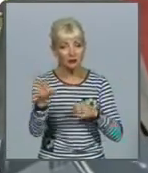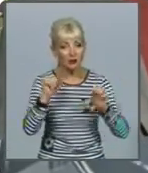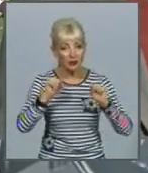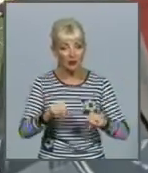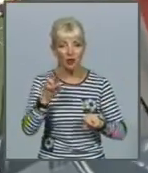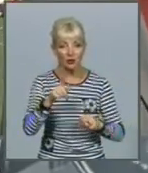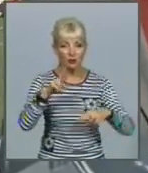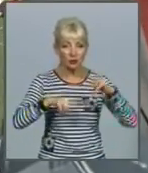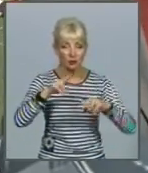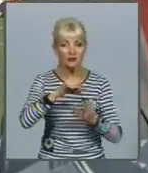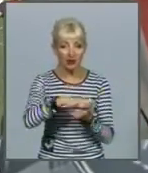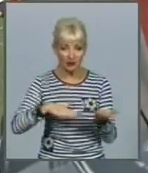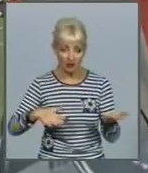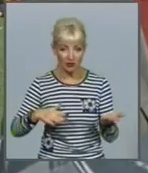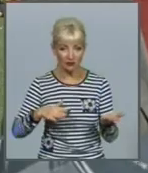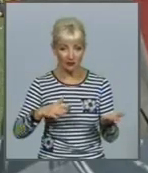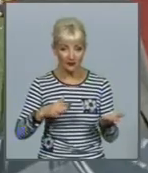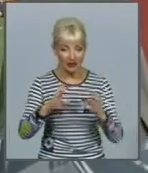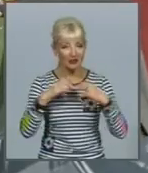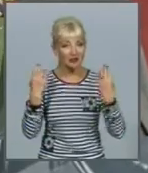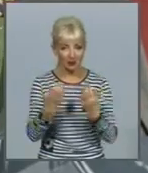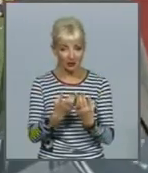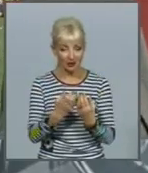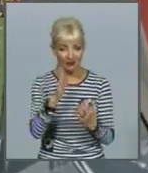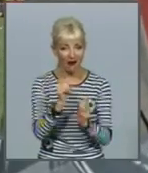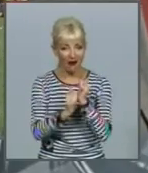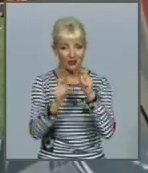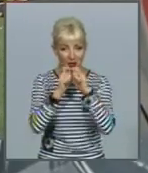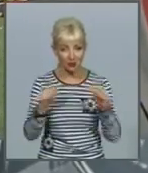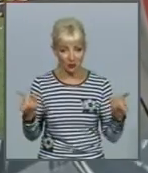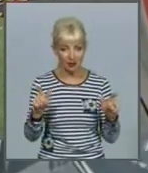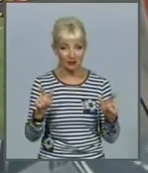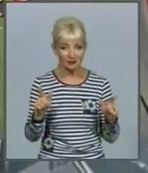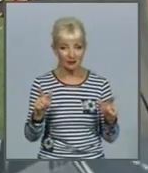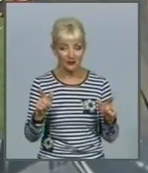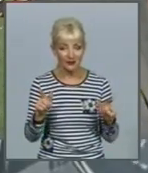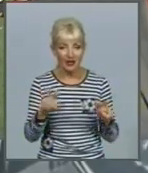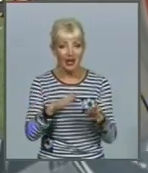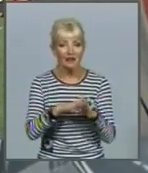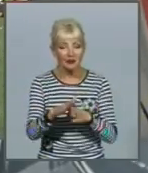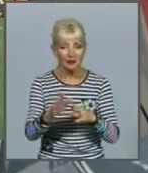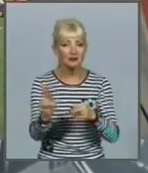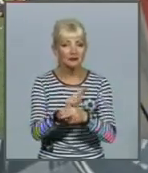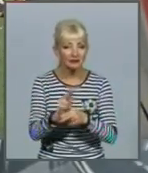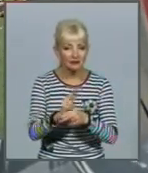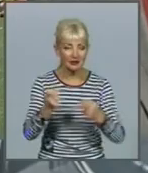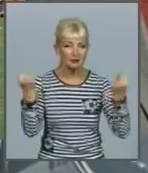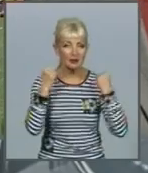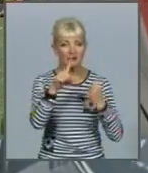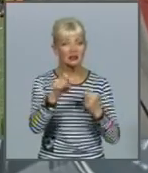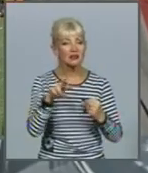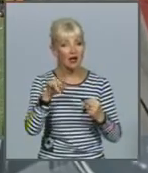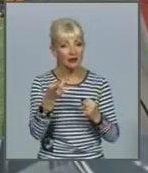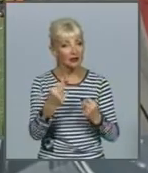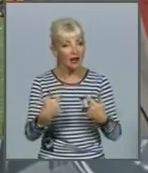дальнейшем стадионы в каждой школе, сделать, реконструировать спортивные залы, потому что для нас это тоже очень важно,